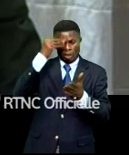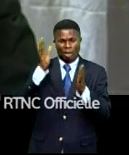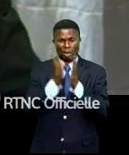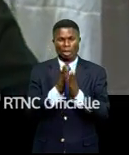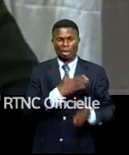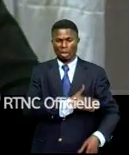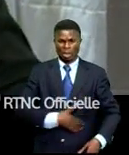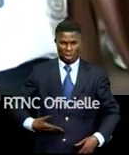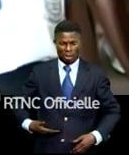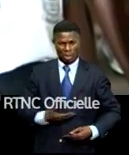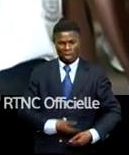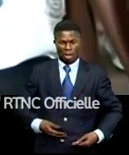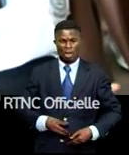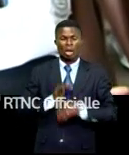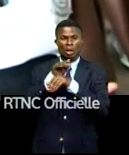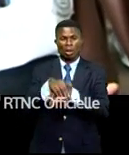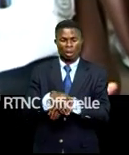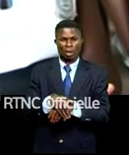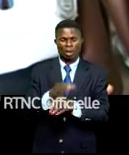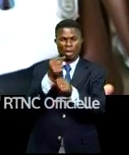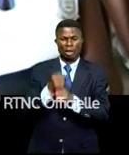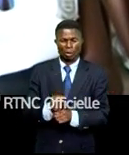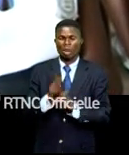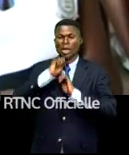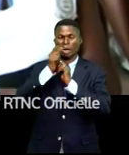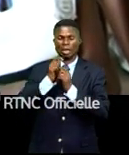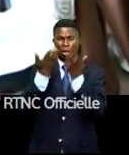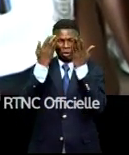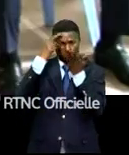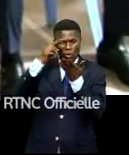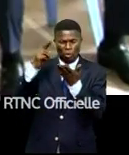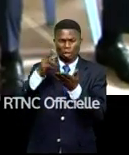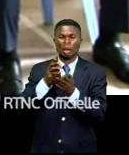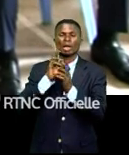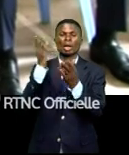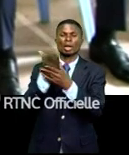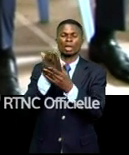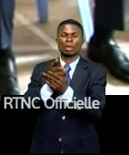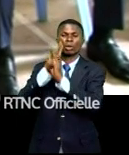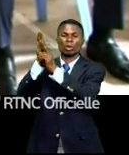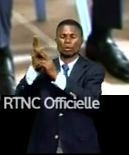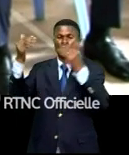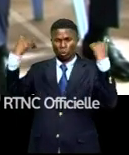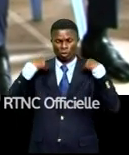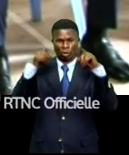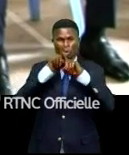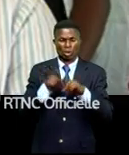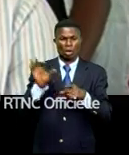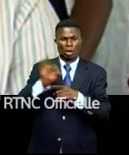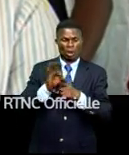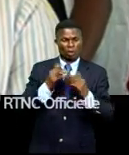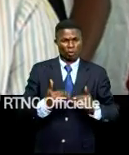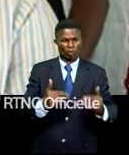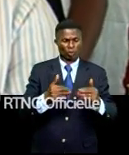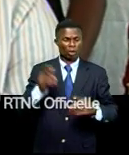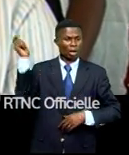de s'impliquer afin de bénéficier des bus scolaires. Un plaidoyer qu'il fera auprès du chef, mais aussi pour la formation continue